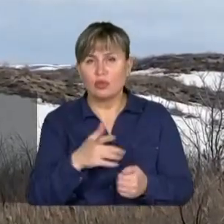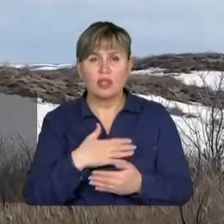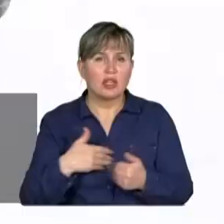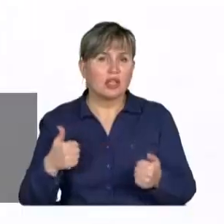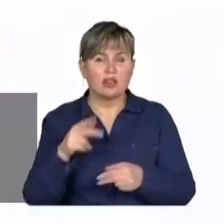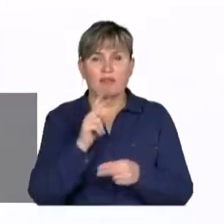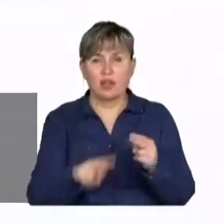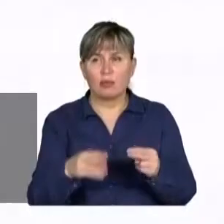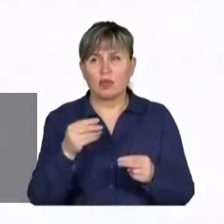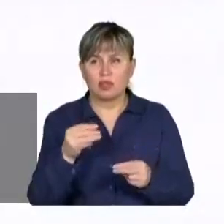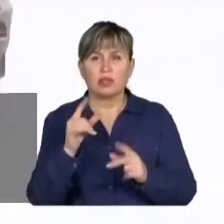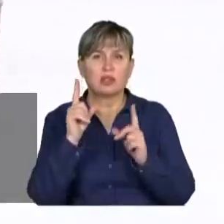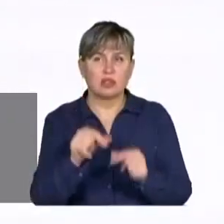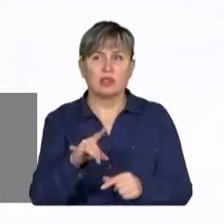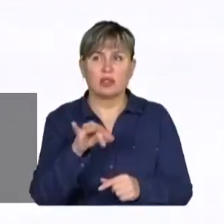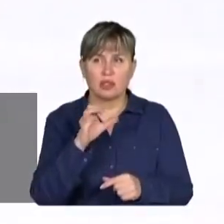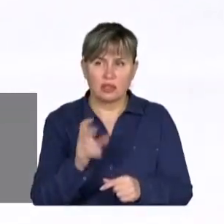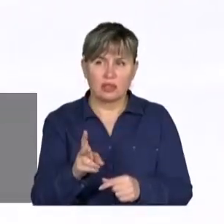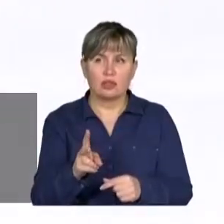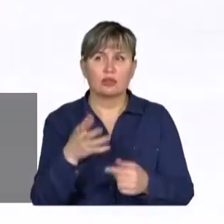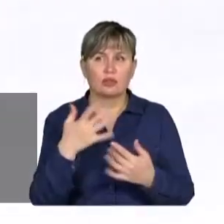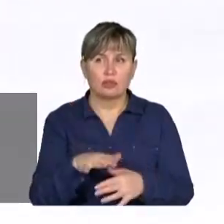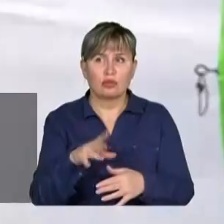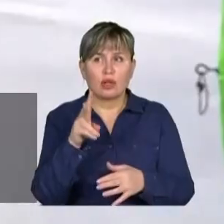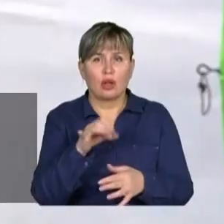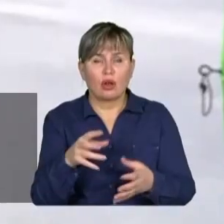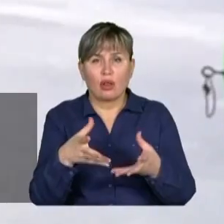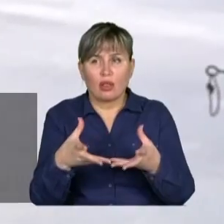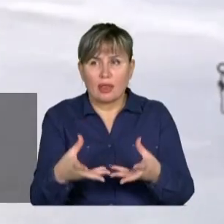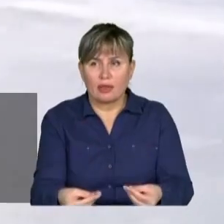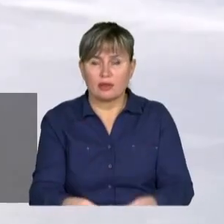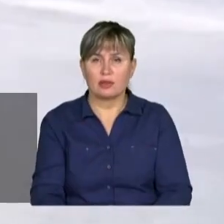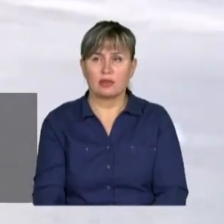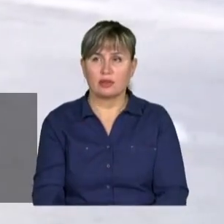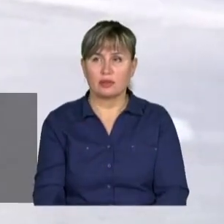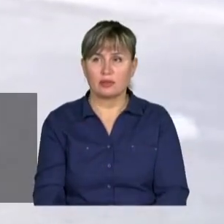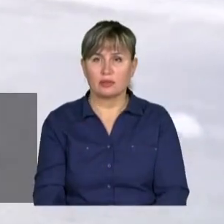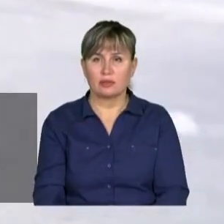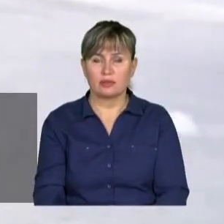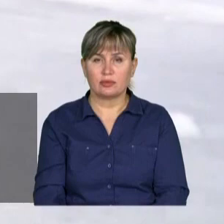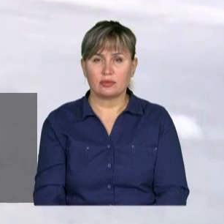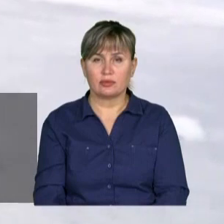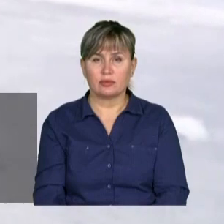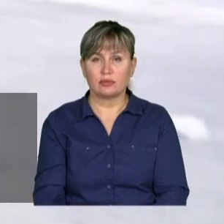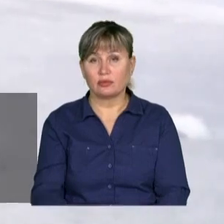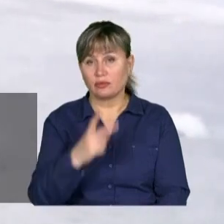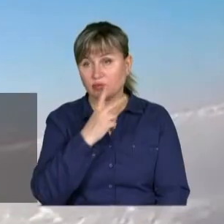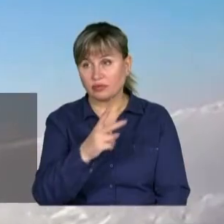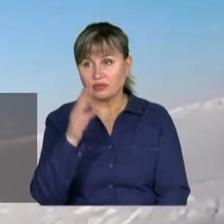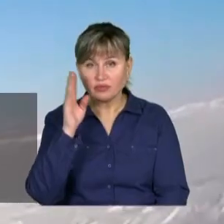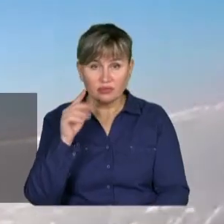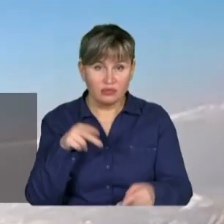время, деньги и идут на риск. Выходят на уже подтаявший лед. Но мы приехали, смотрим, машины еще заезжают. Ну и мы